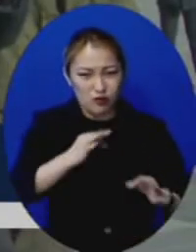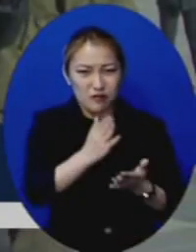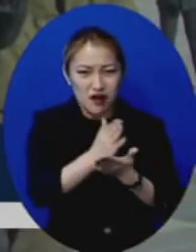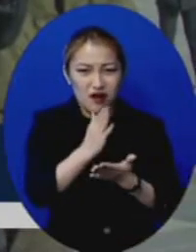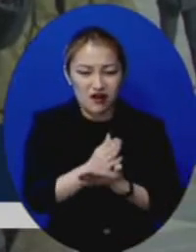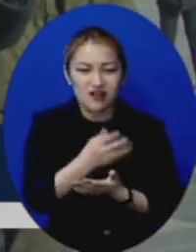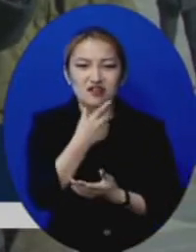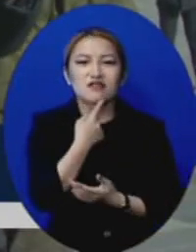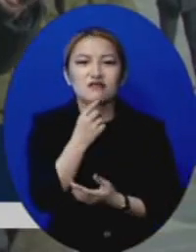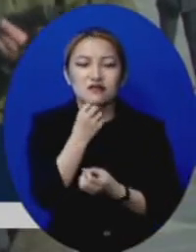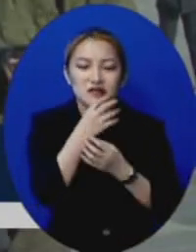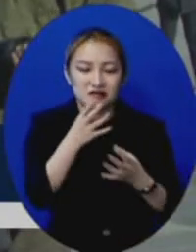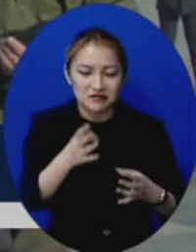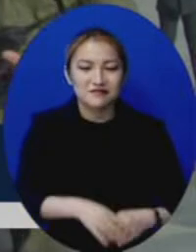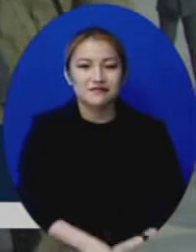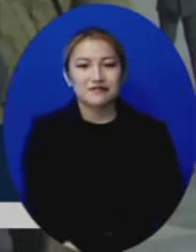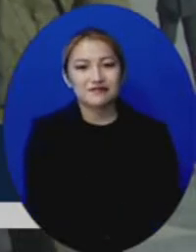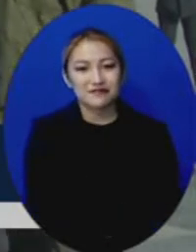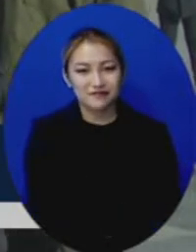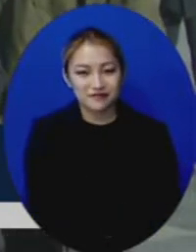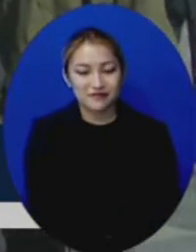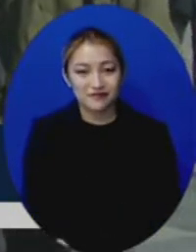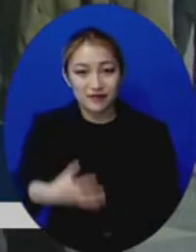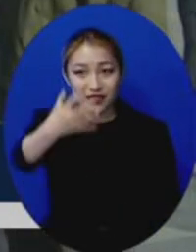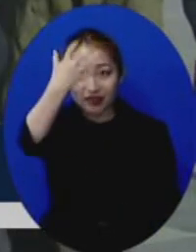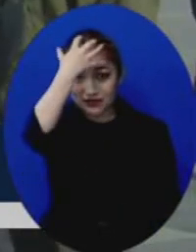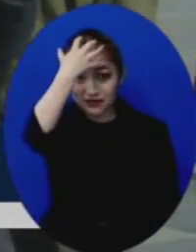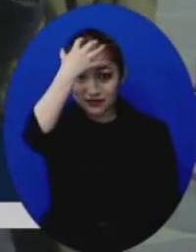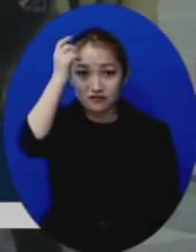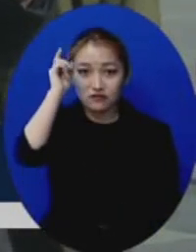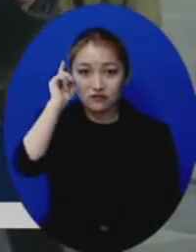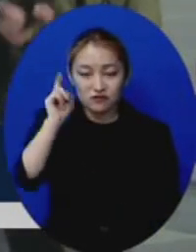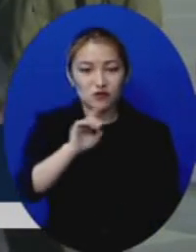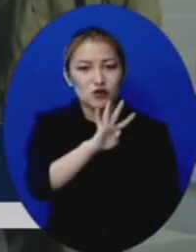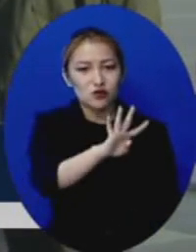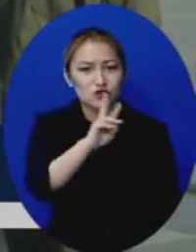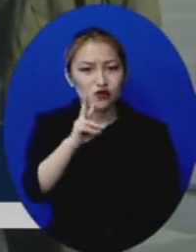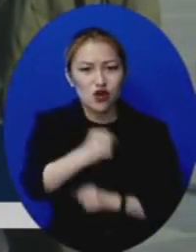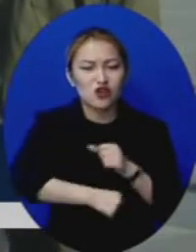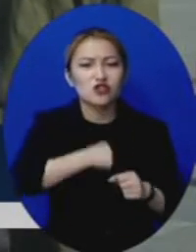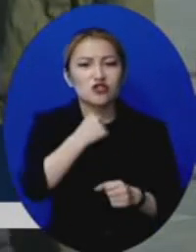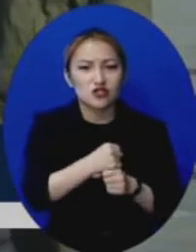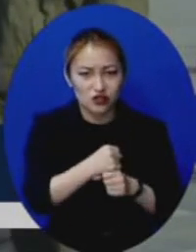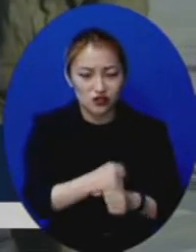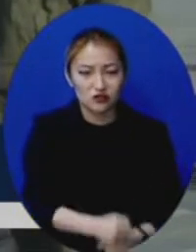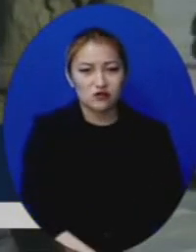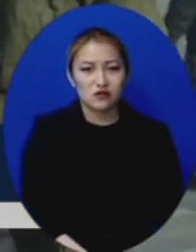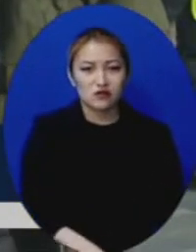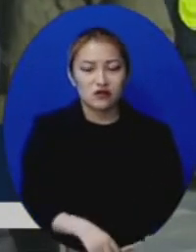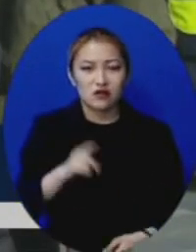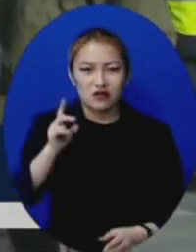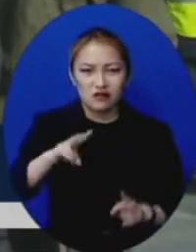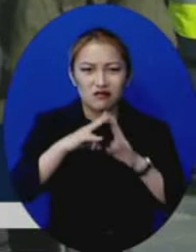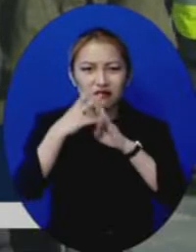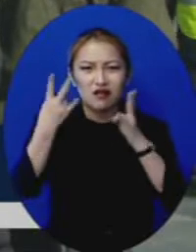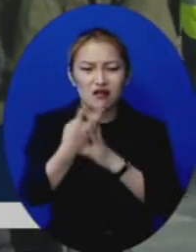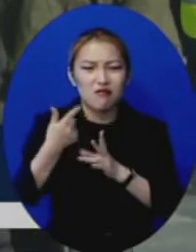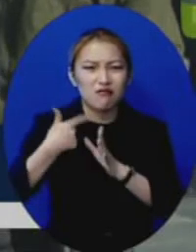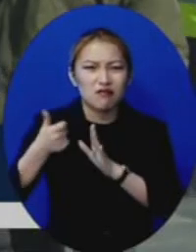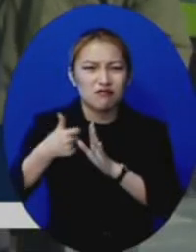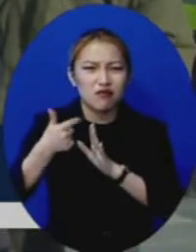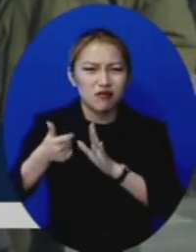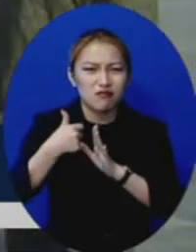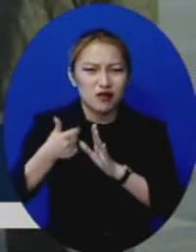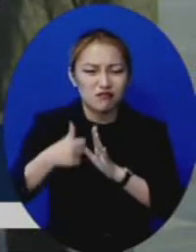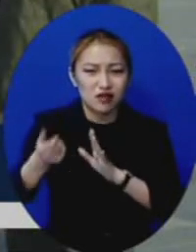Засаг төрд одоо би чинь 42 жил би ч одоо тэр нийгмийн даатгал 48,000 төлчөөд Тэнийг одоо хасуулчихсан дээр өдрөнгөө